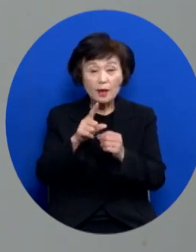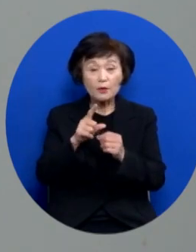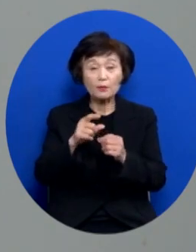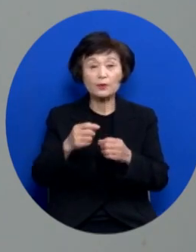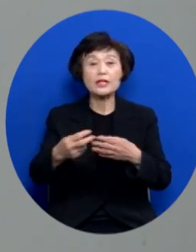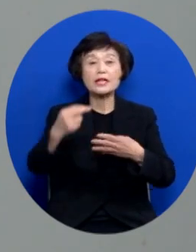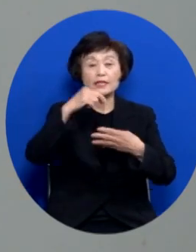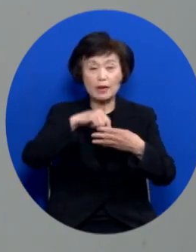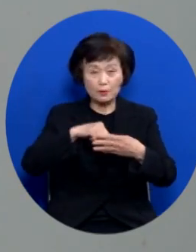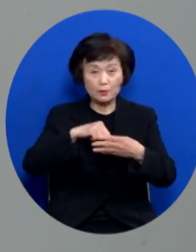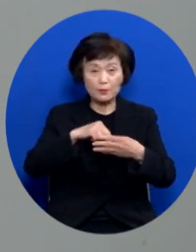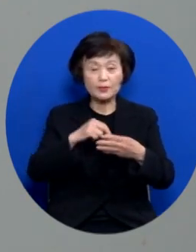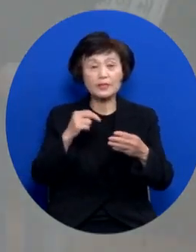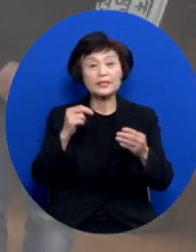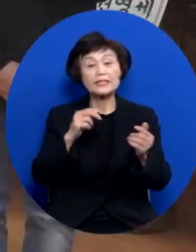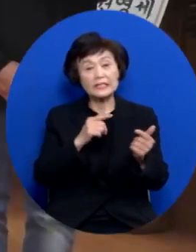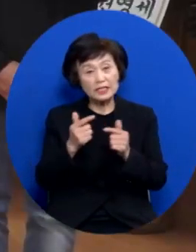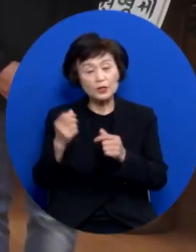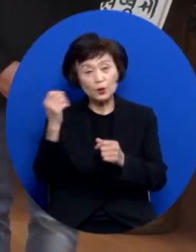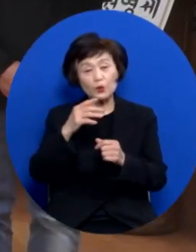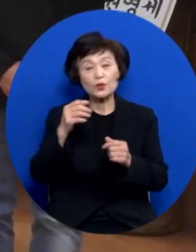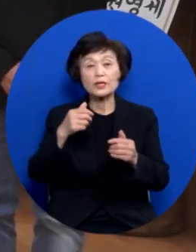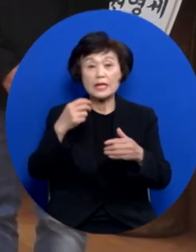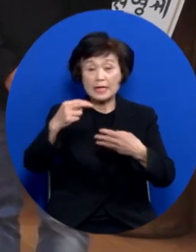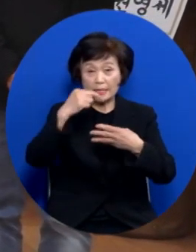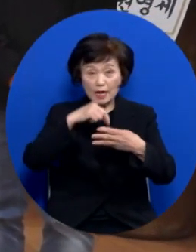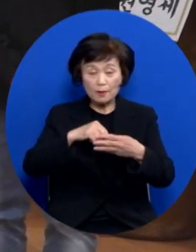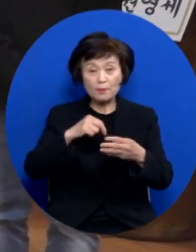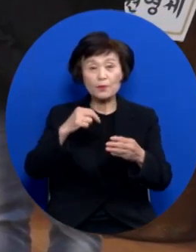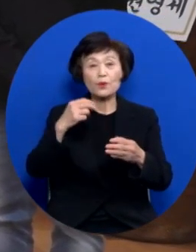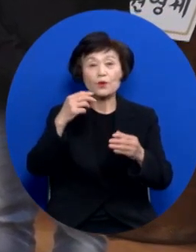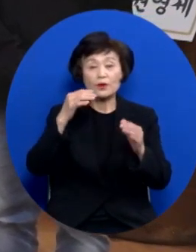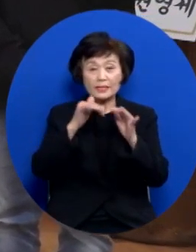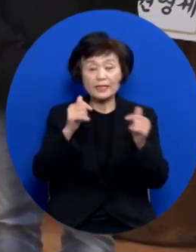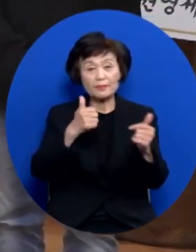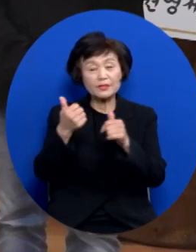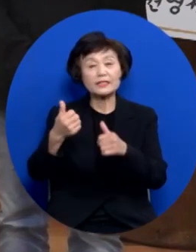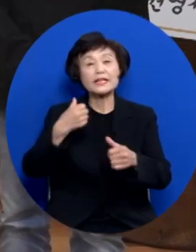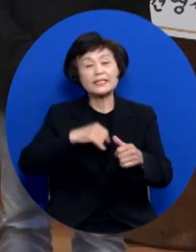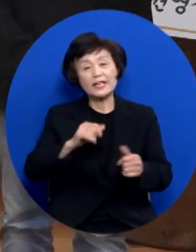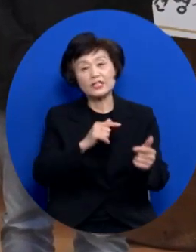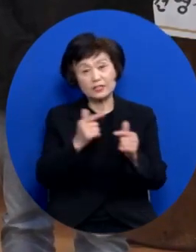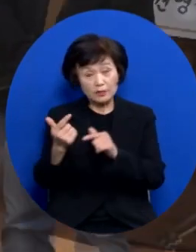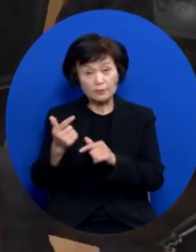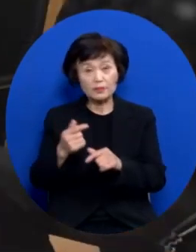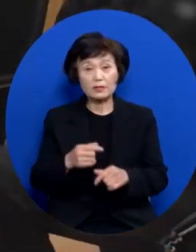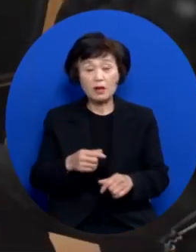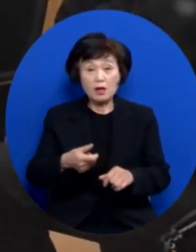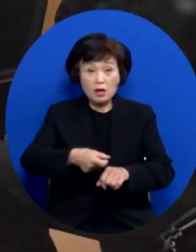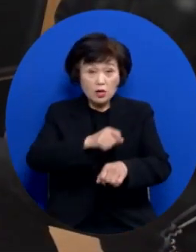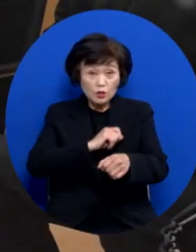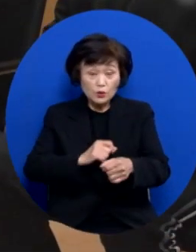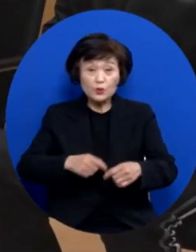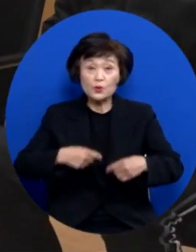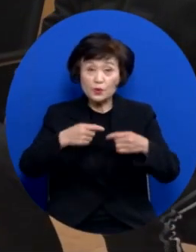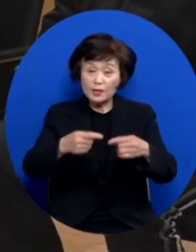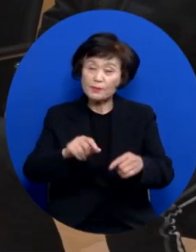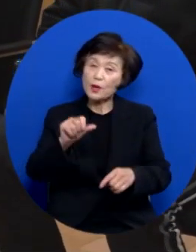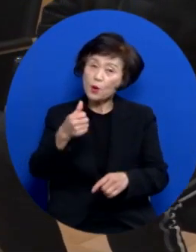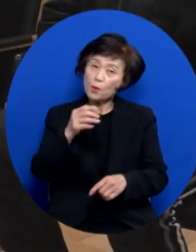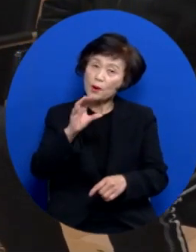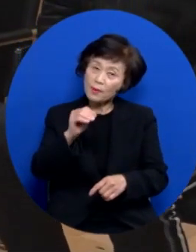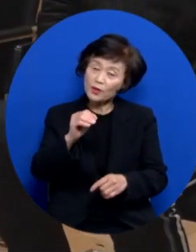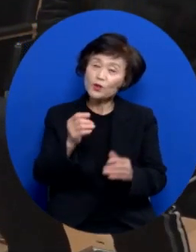넉넉하지 않지만 지진 피해 소식을 듣고 자발적으로 참여해 500여만 원을 모았습니다. 학생 가운데 한 명은 자신이